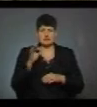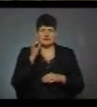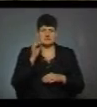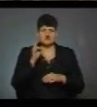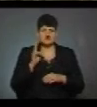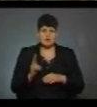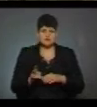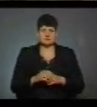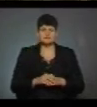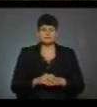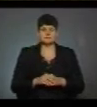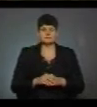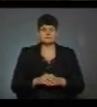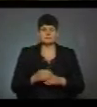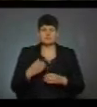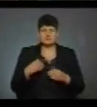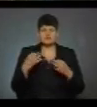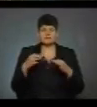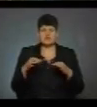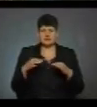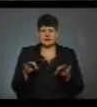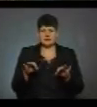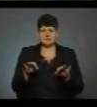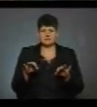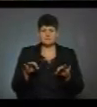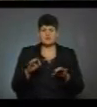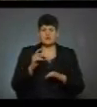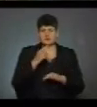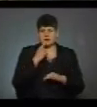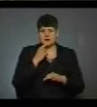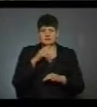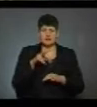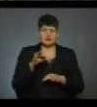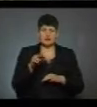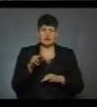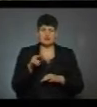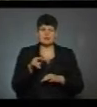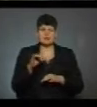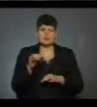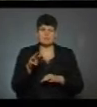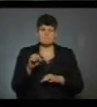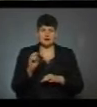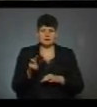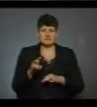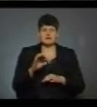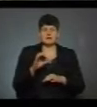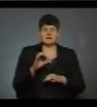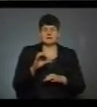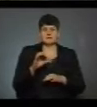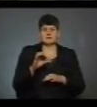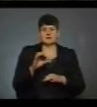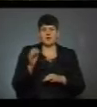Лисичанськ, ми звільняли Красний Лиман, Слов'янськ 5 липня, гора